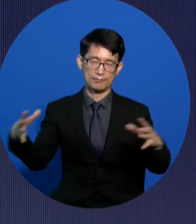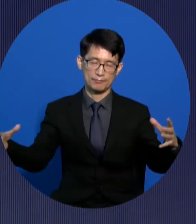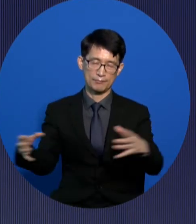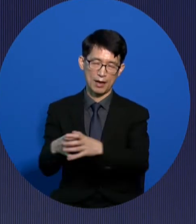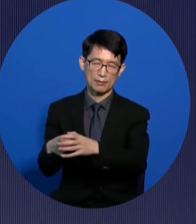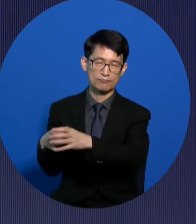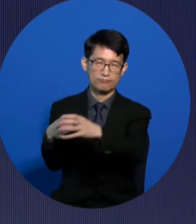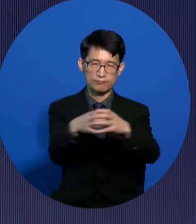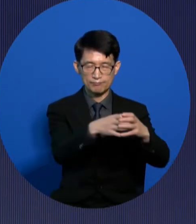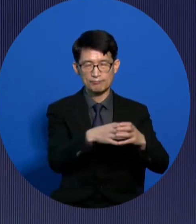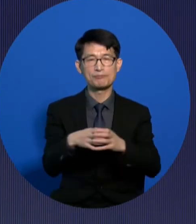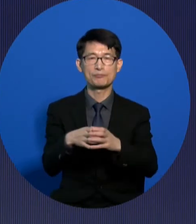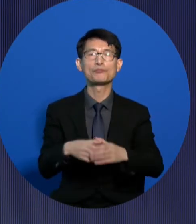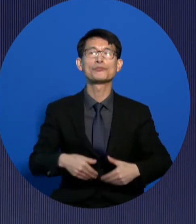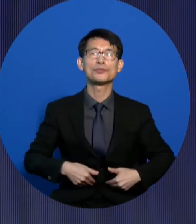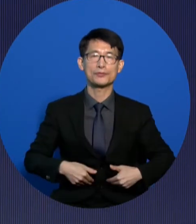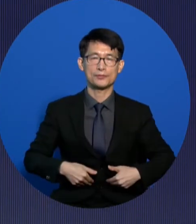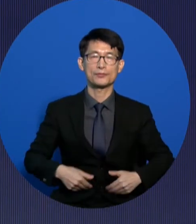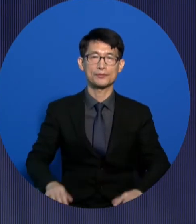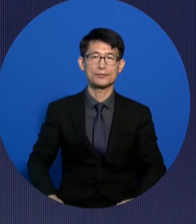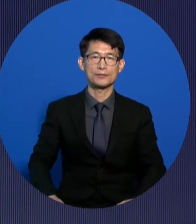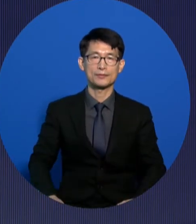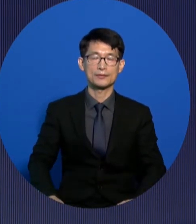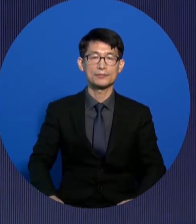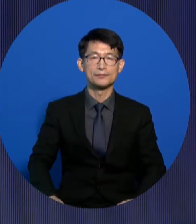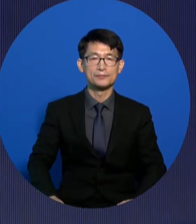있는 평창 주제어 패럴림픽